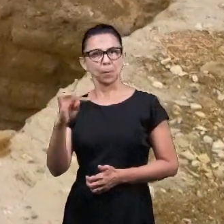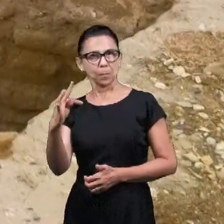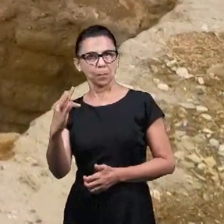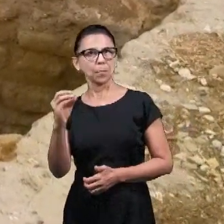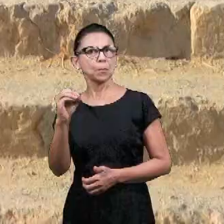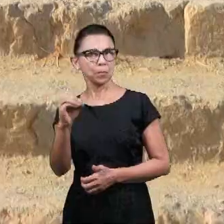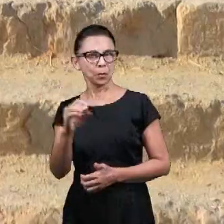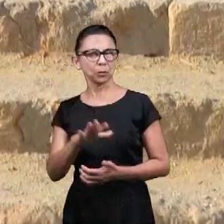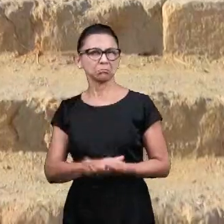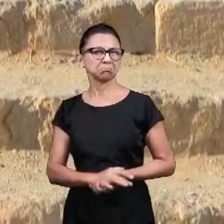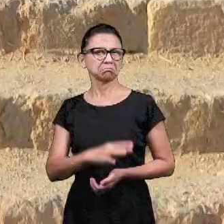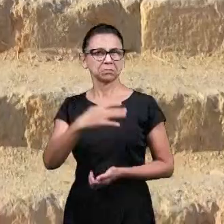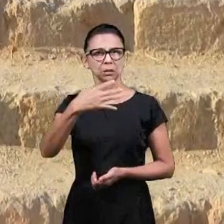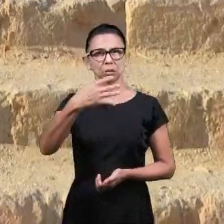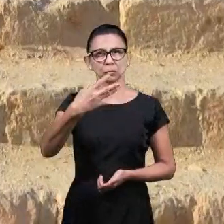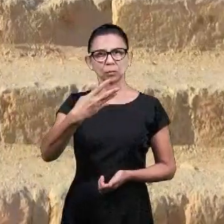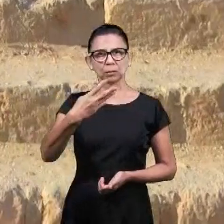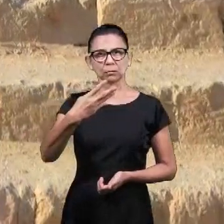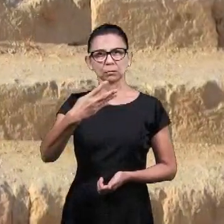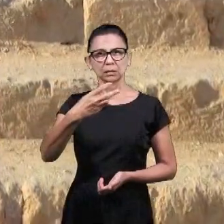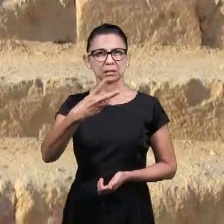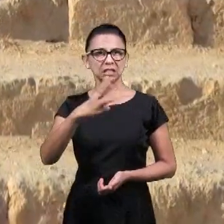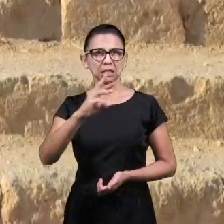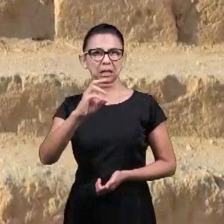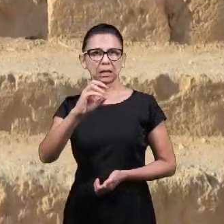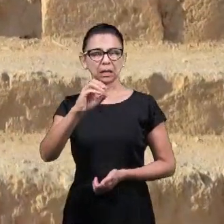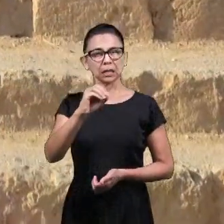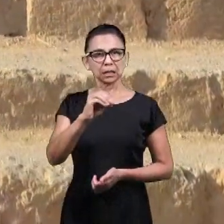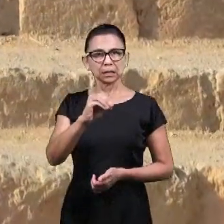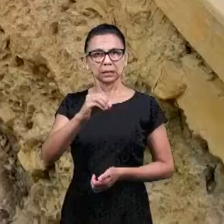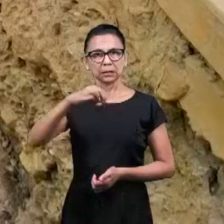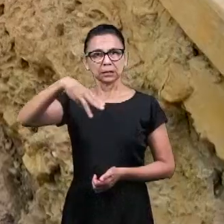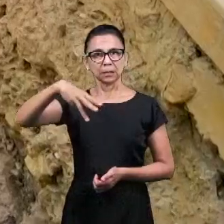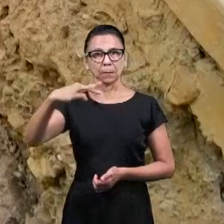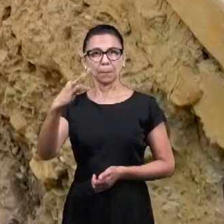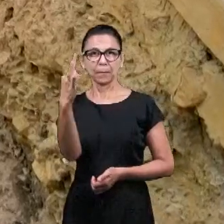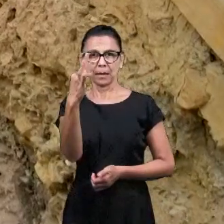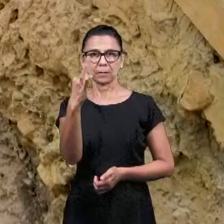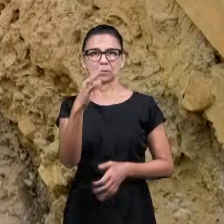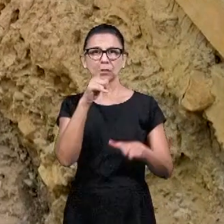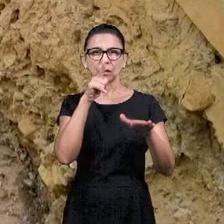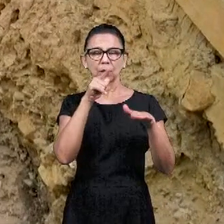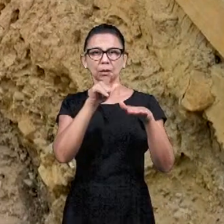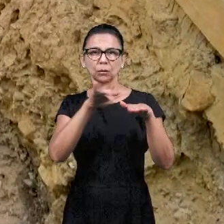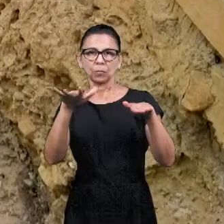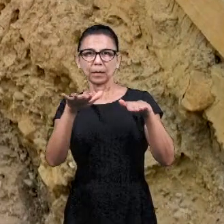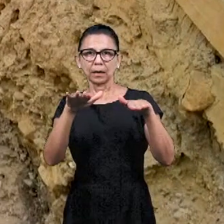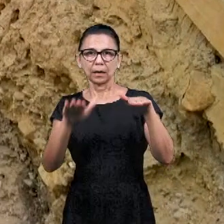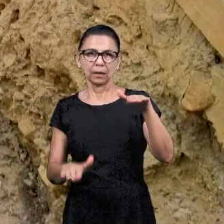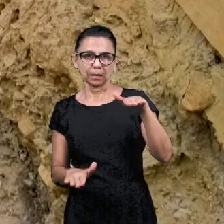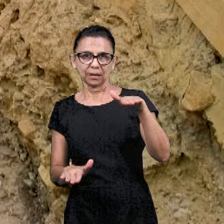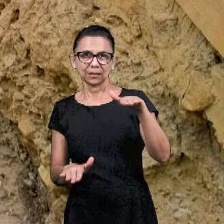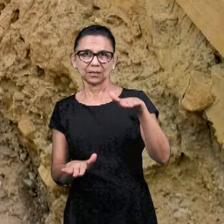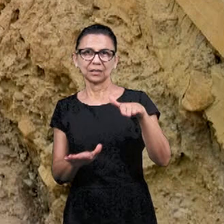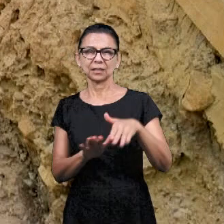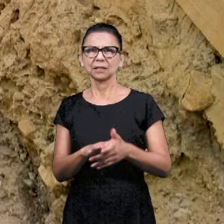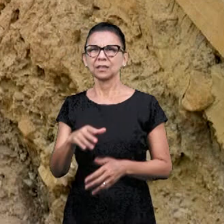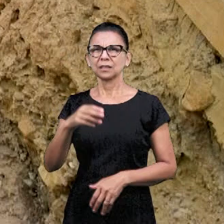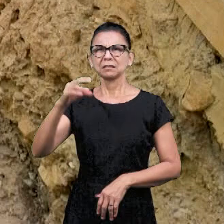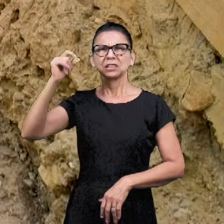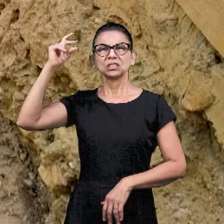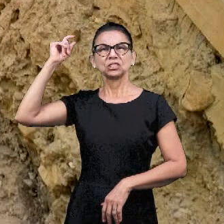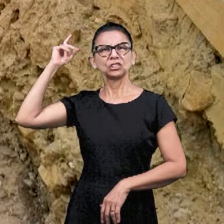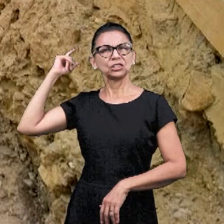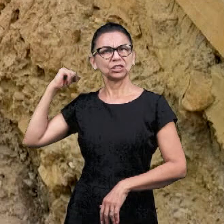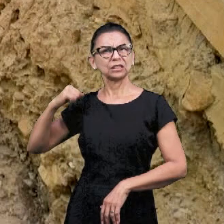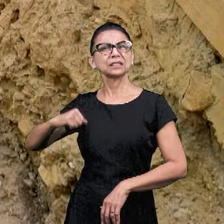à côté de la mer Morte, donc une ville qui se trouve à 430 mètres au-dessus du